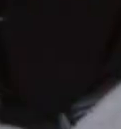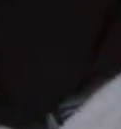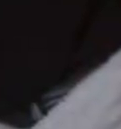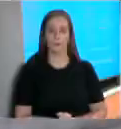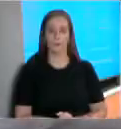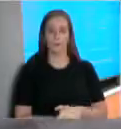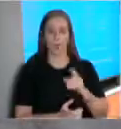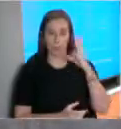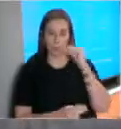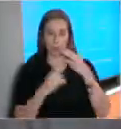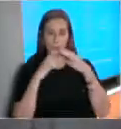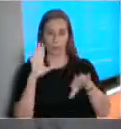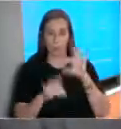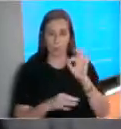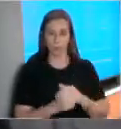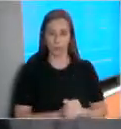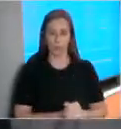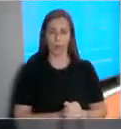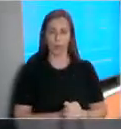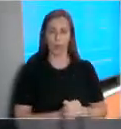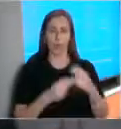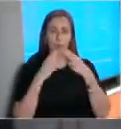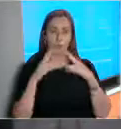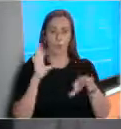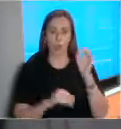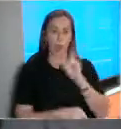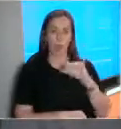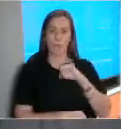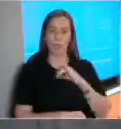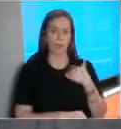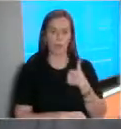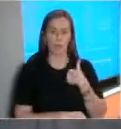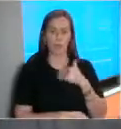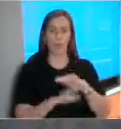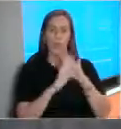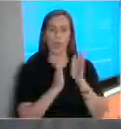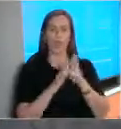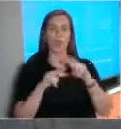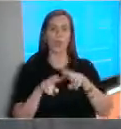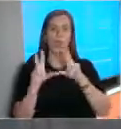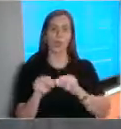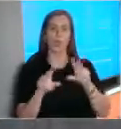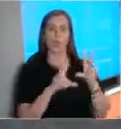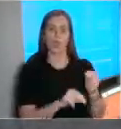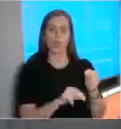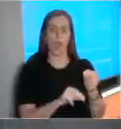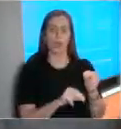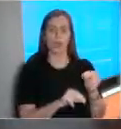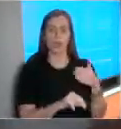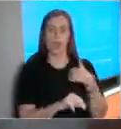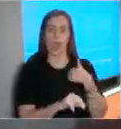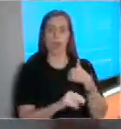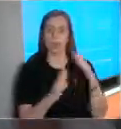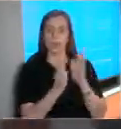את מרוצה מתוצאות הבחירות? תוצאות הבחירות לא מעניינות אותי, הכל יישאר אותו דבר. אני